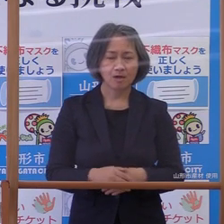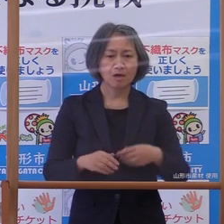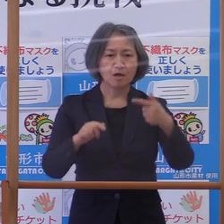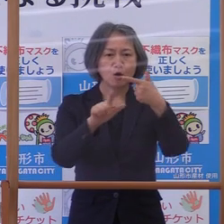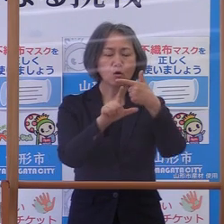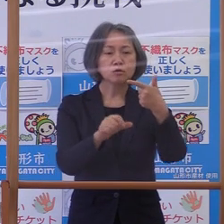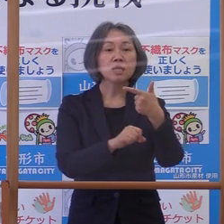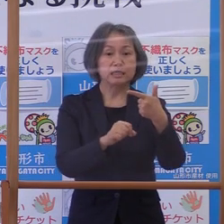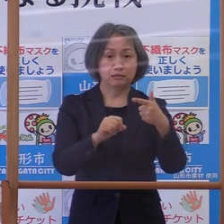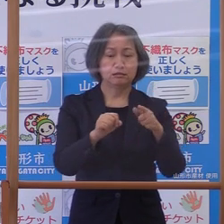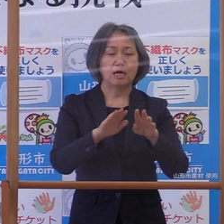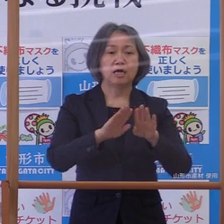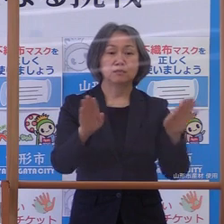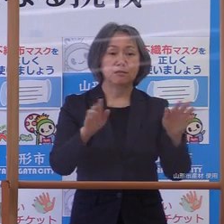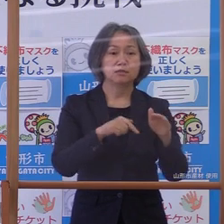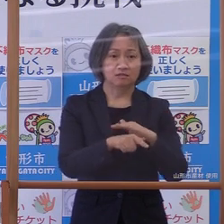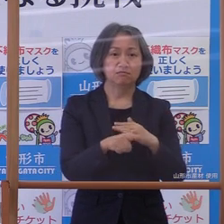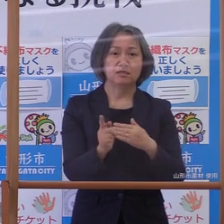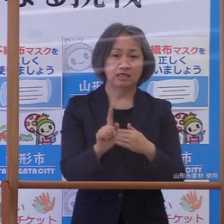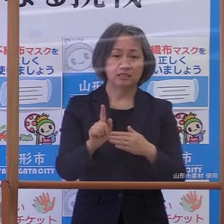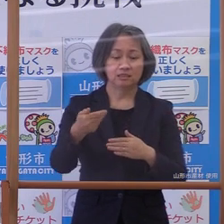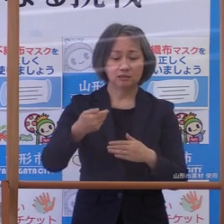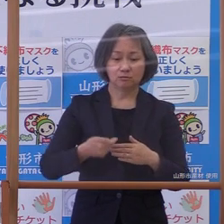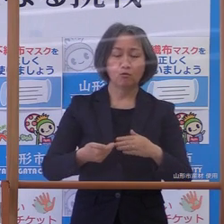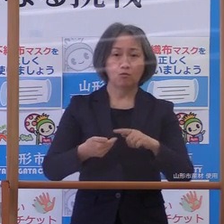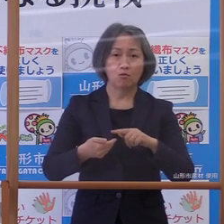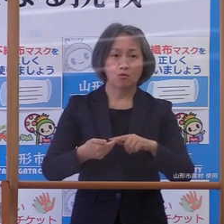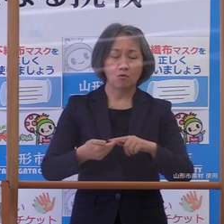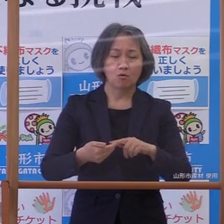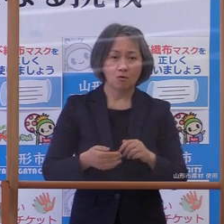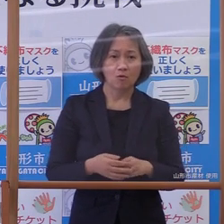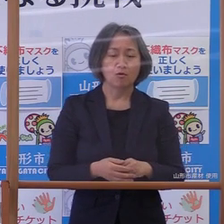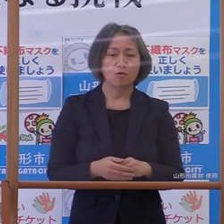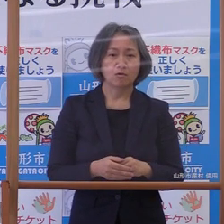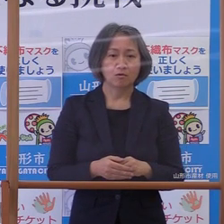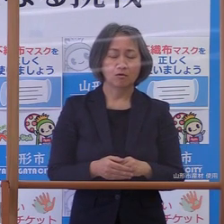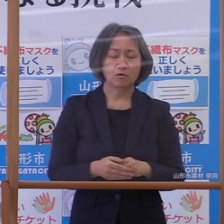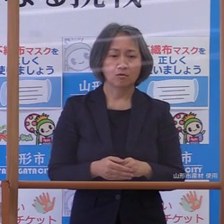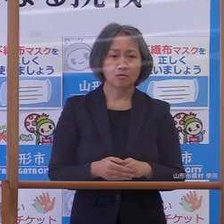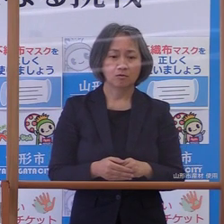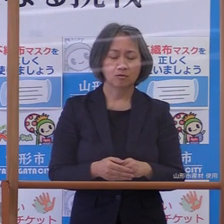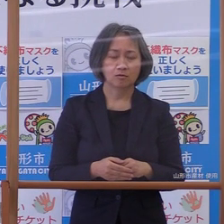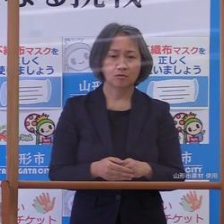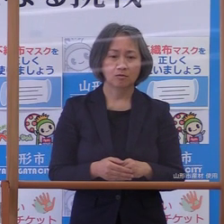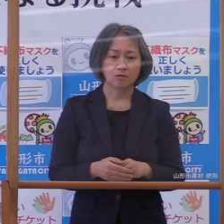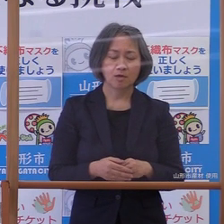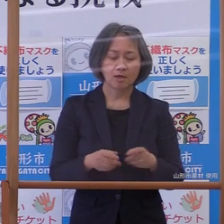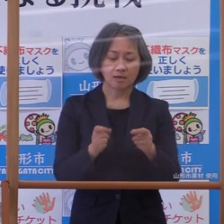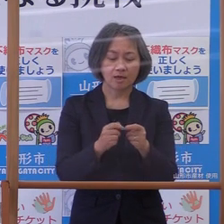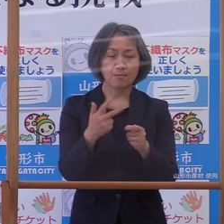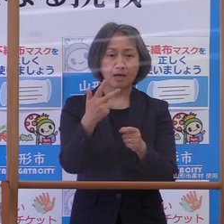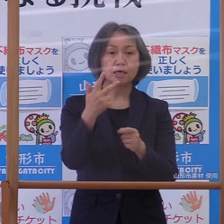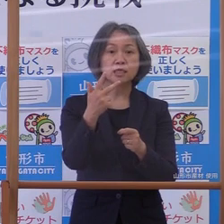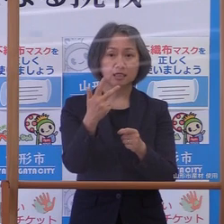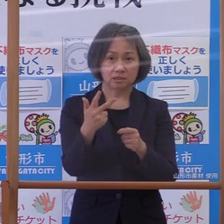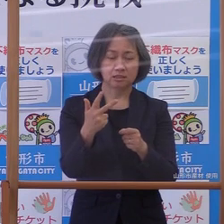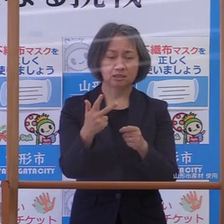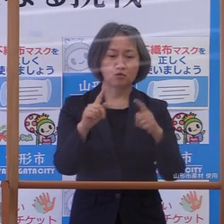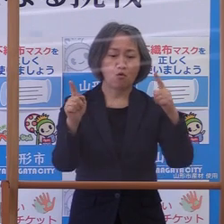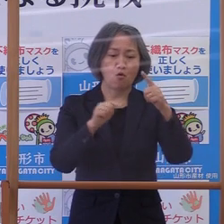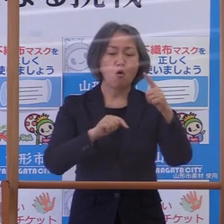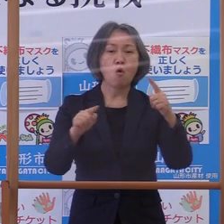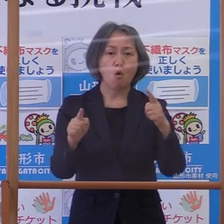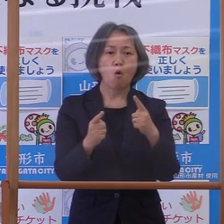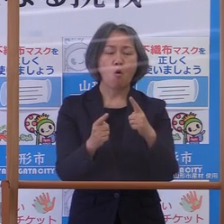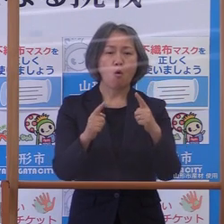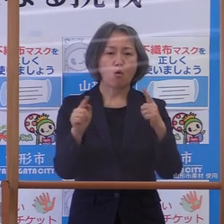かということで、まずは一つはよろしいです。基本的に山形市の公式 LINE アカウントに